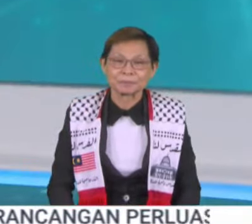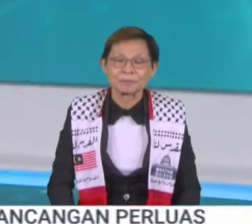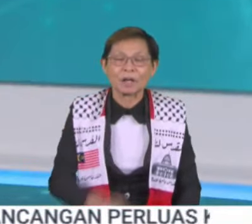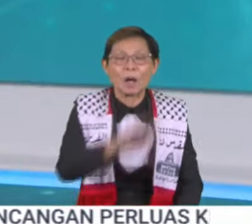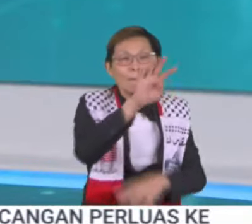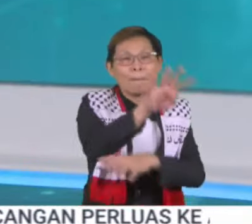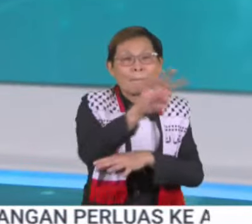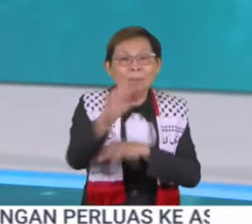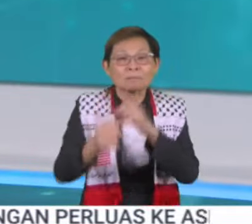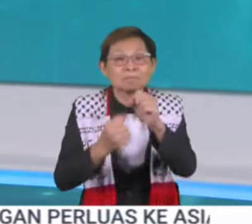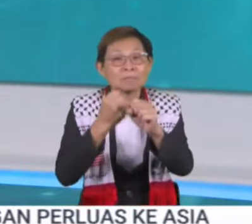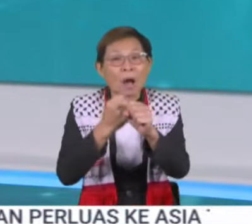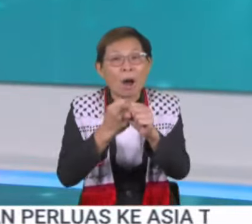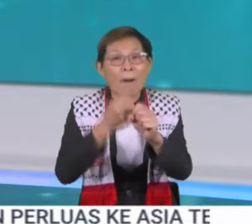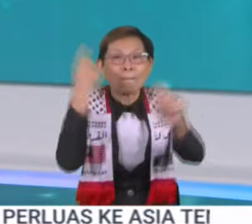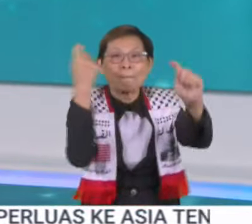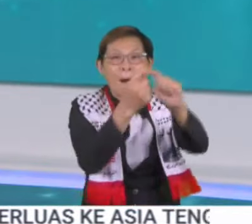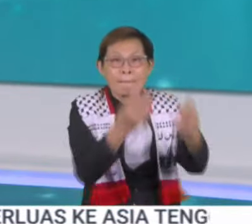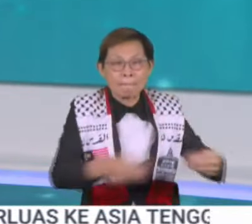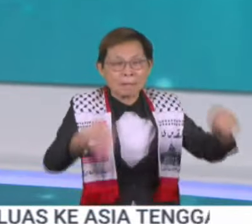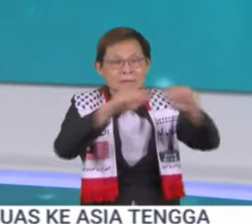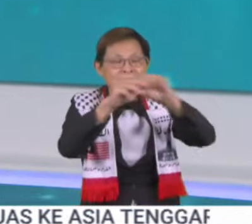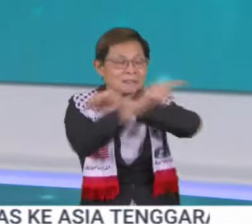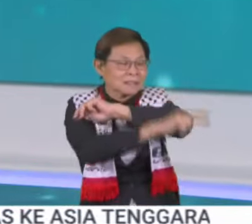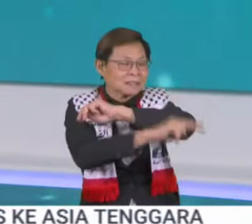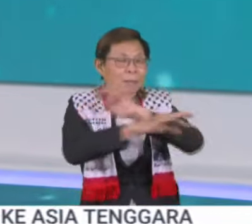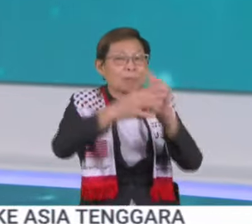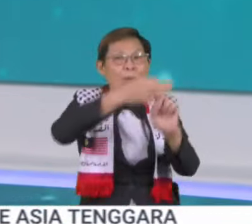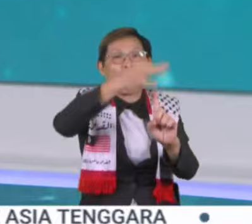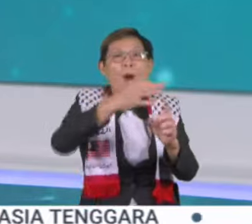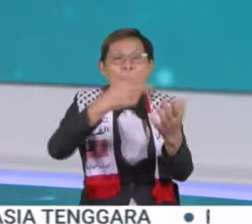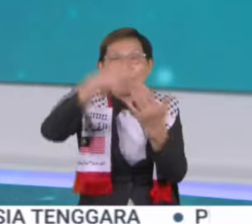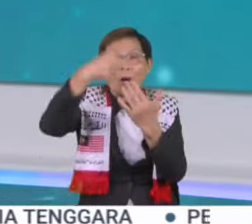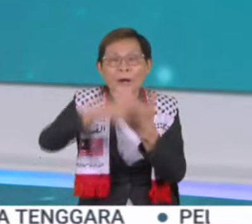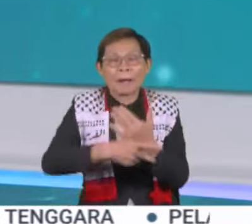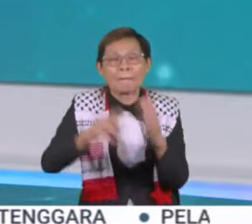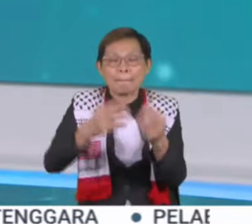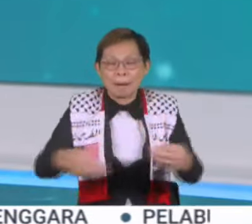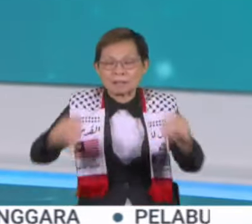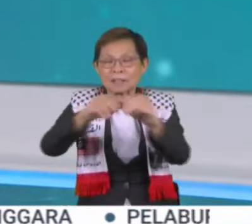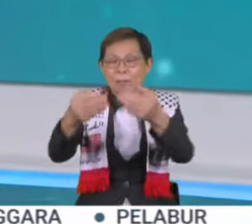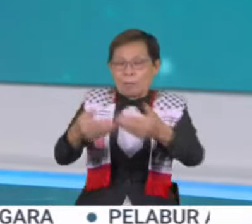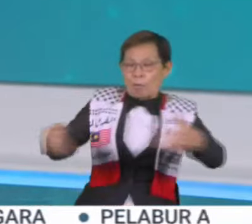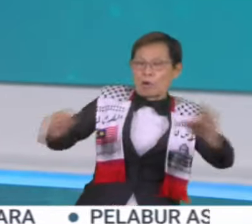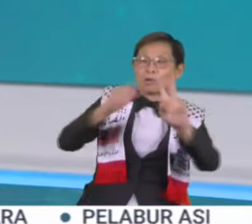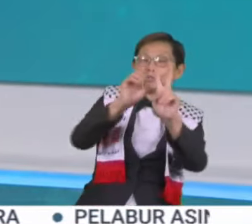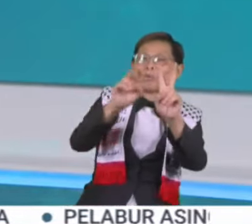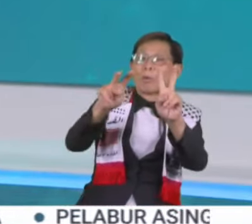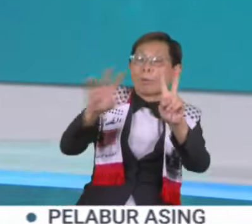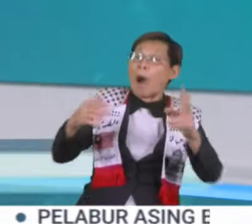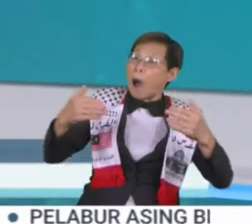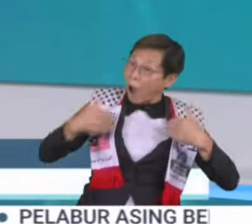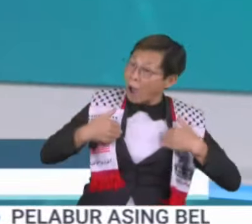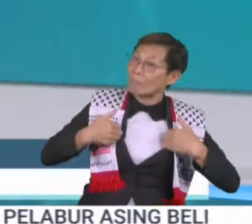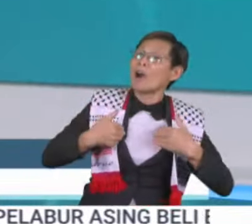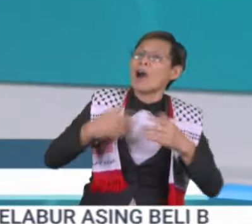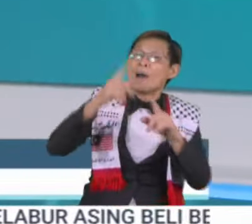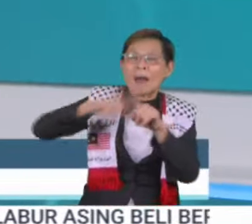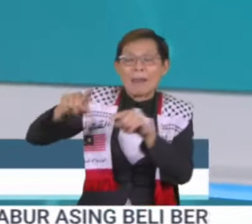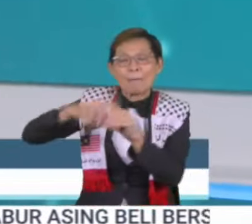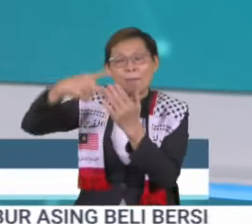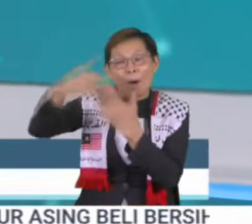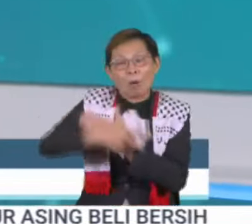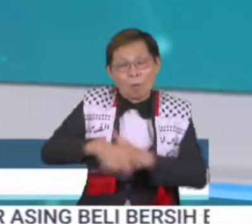Sempena 44 tahun pembinaan Masjid Negeri Pulau Pinang, program Masjid Terbuka 2024 akan tampilkan pelbagai program pengimarahan